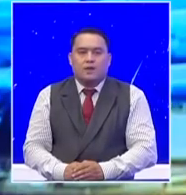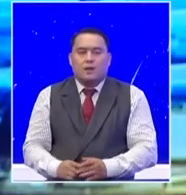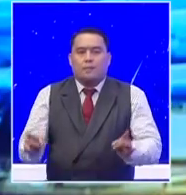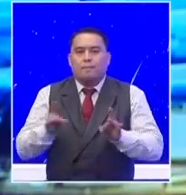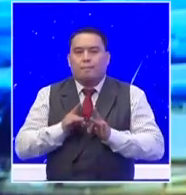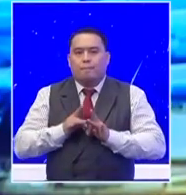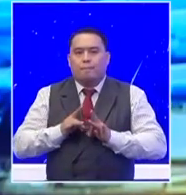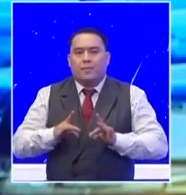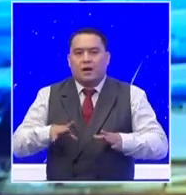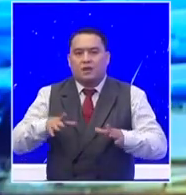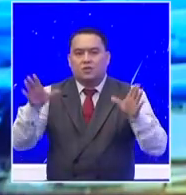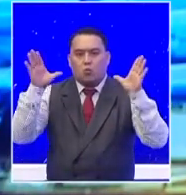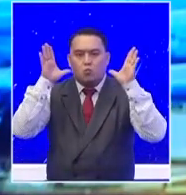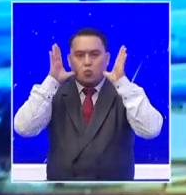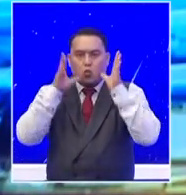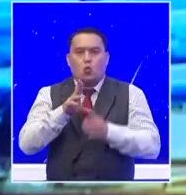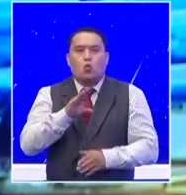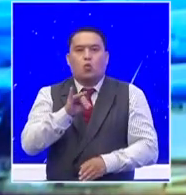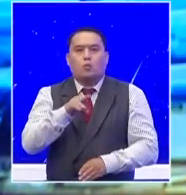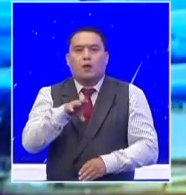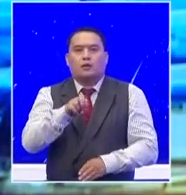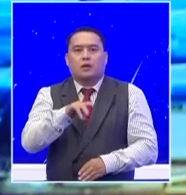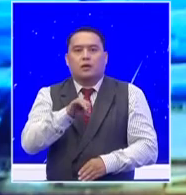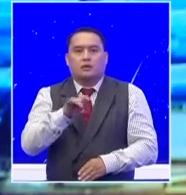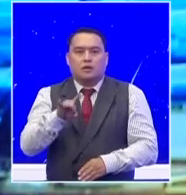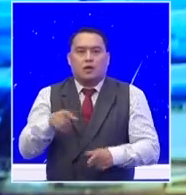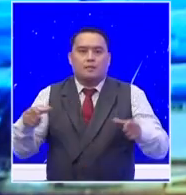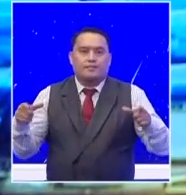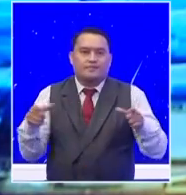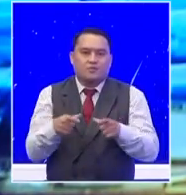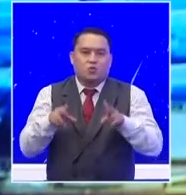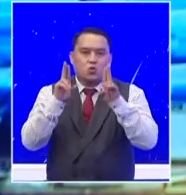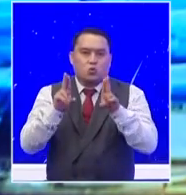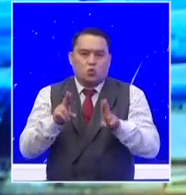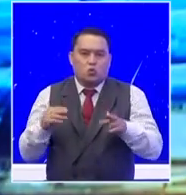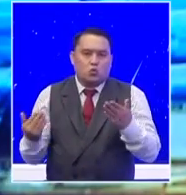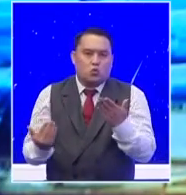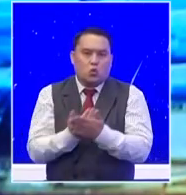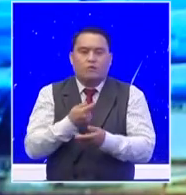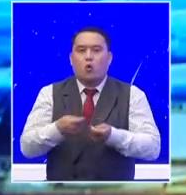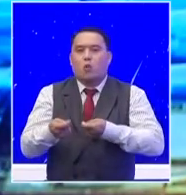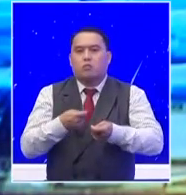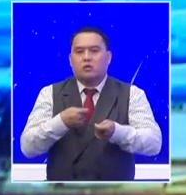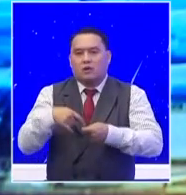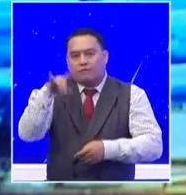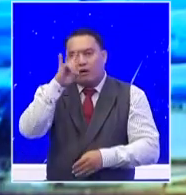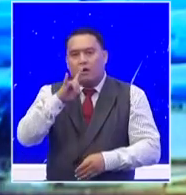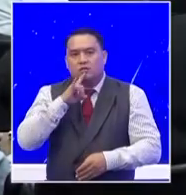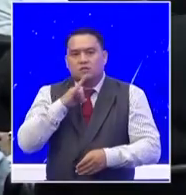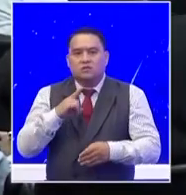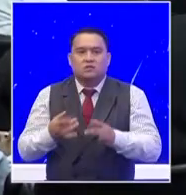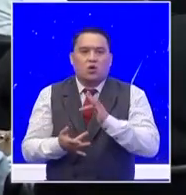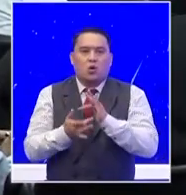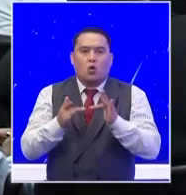Грядущий праздник верующих мусульман Курбан-Айт в этом году пройдет с определенными новшествами. Духовным управлением мусульман Казахстана запущен